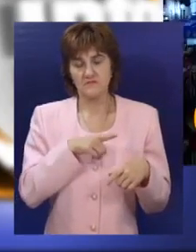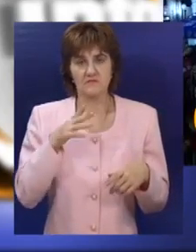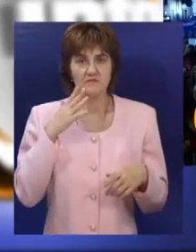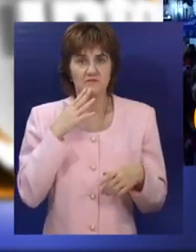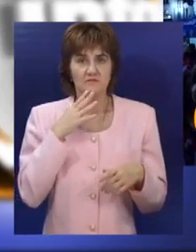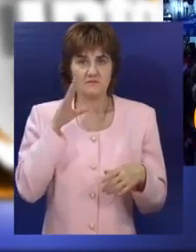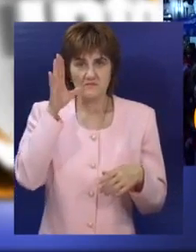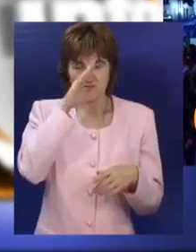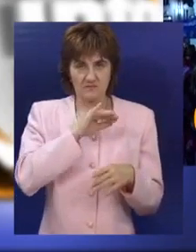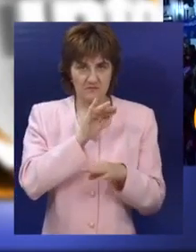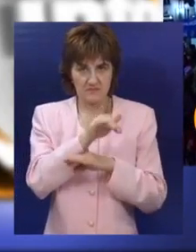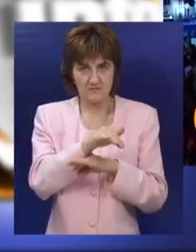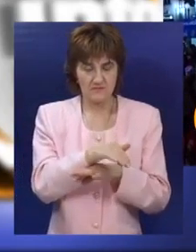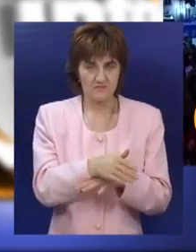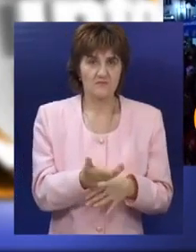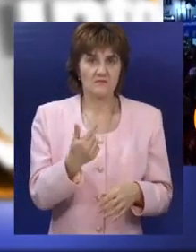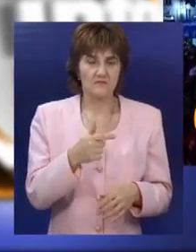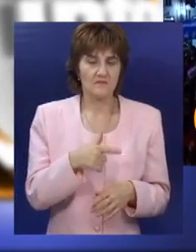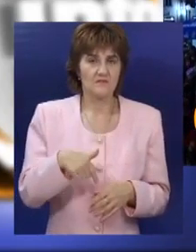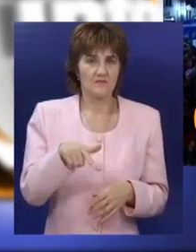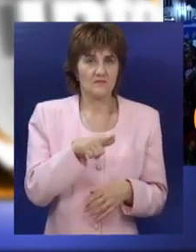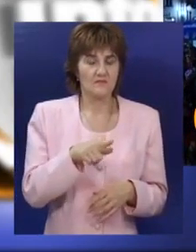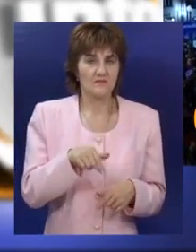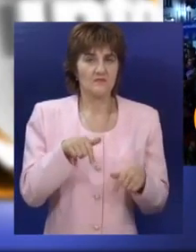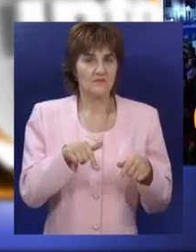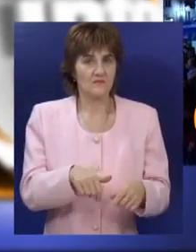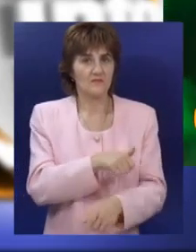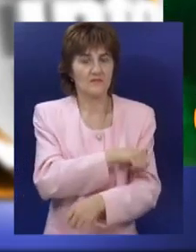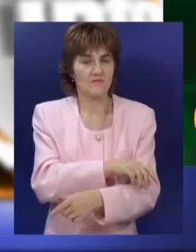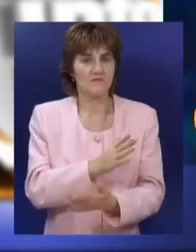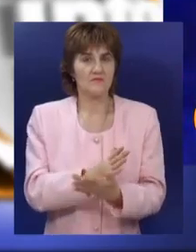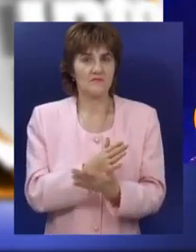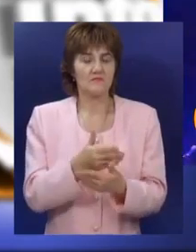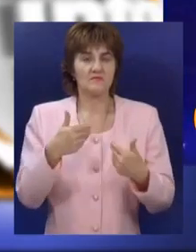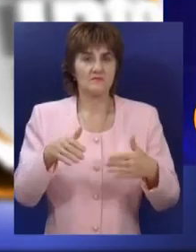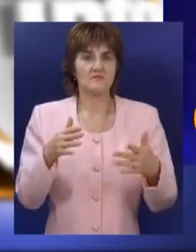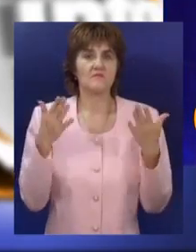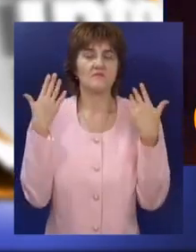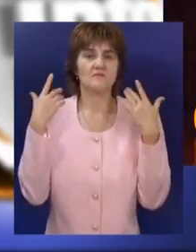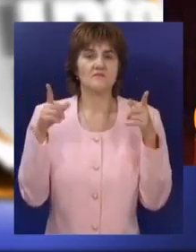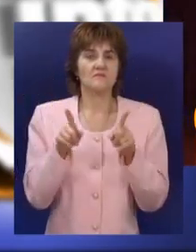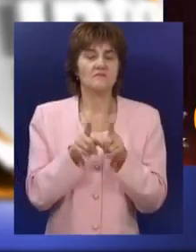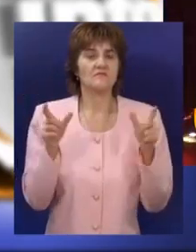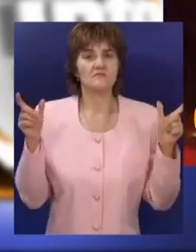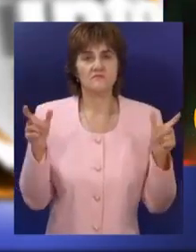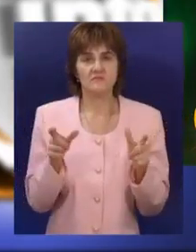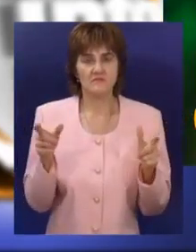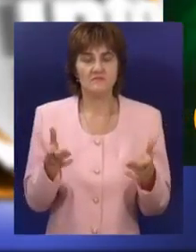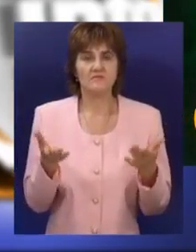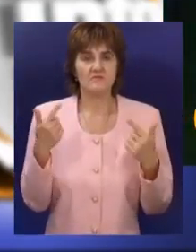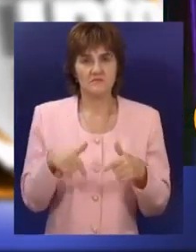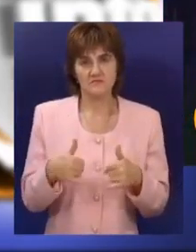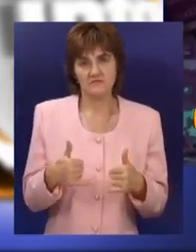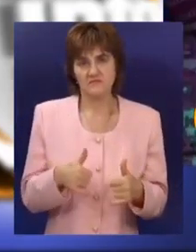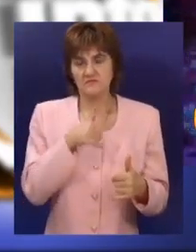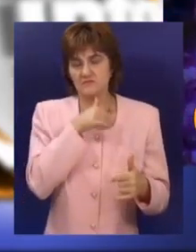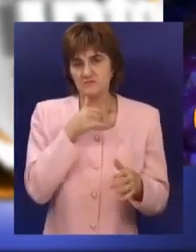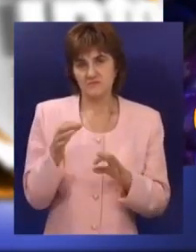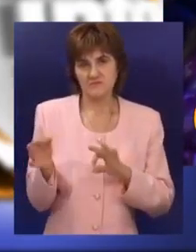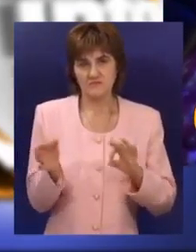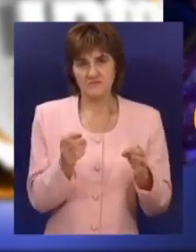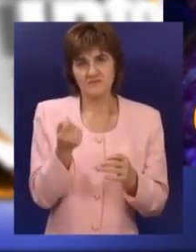prepodnevnim časovima. Oni koji možda više vole neku pošteniju varijantu, i ove godine će na trgu biti organizovan doček, ali pošto još uvek